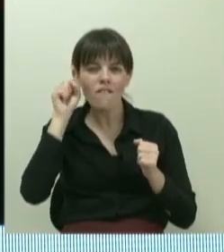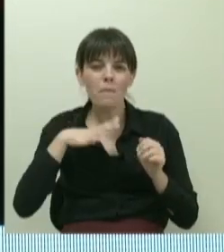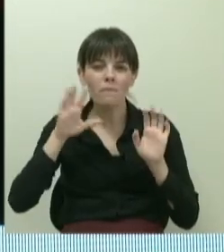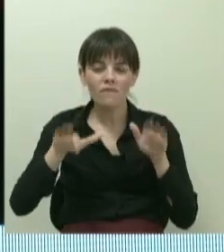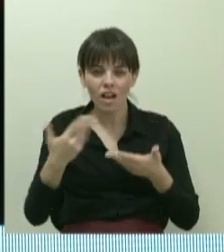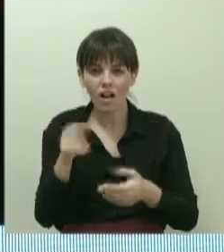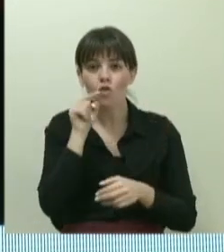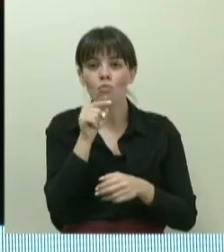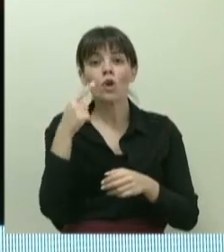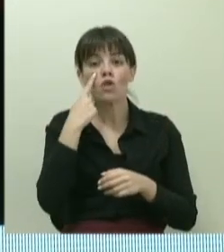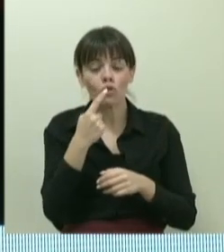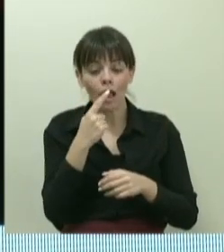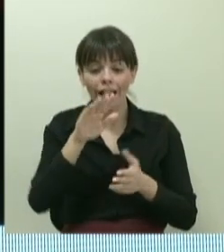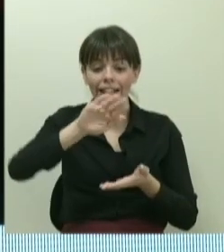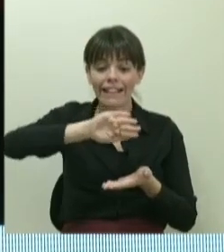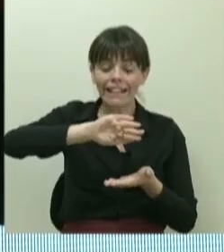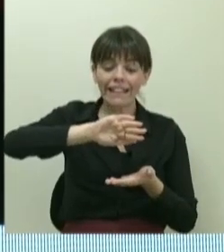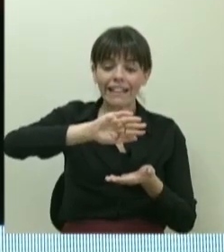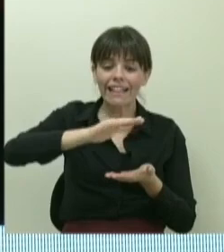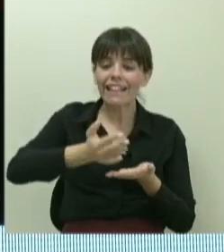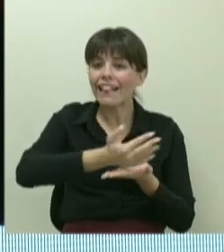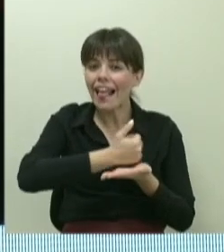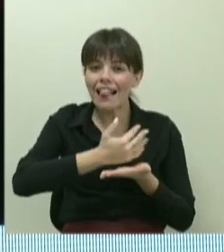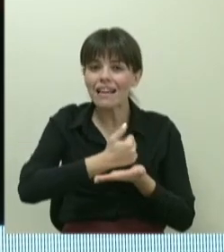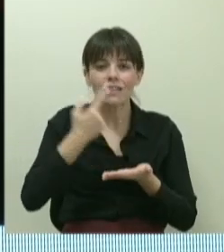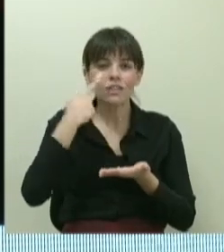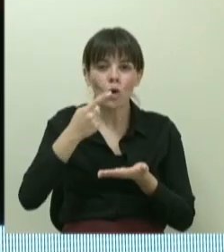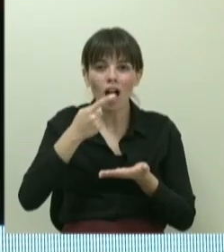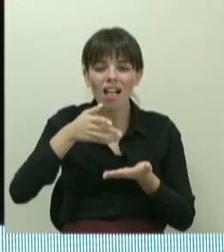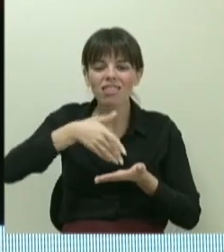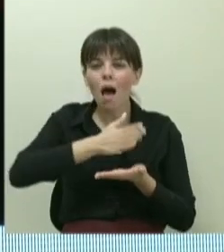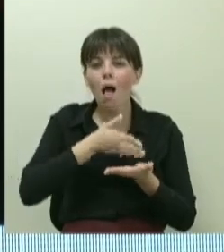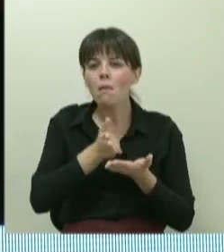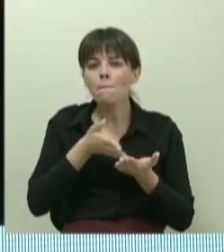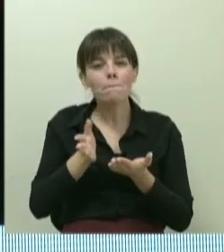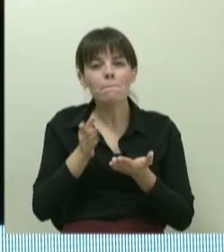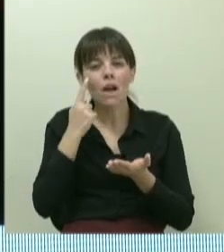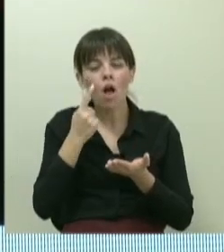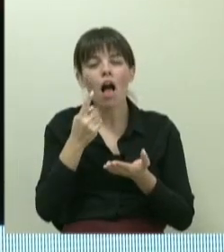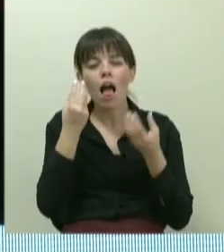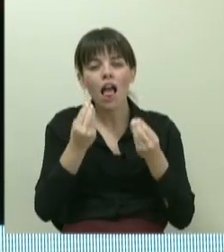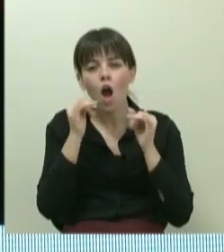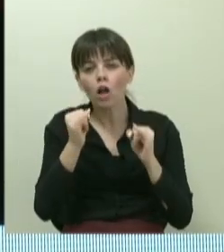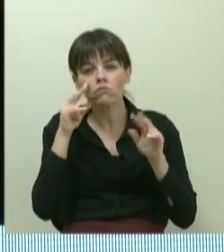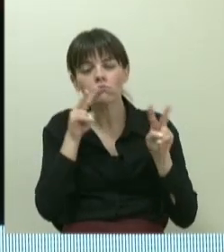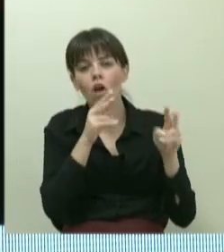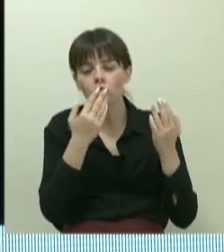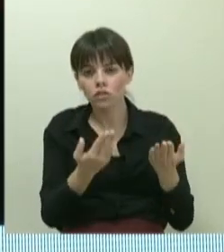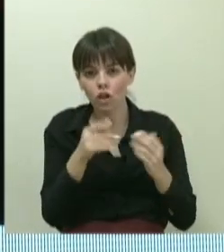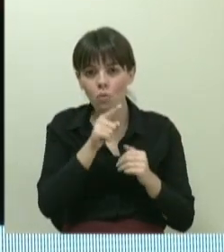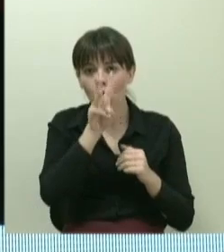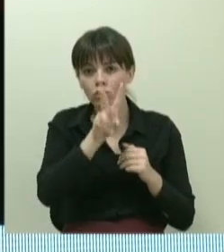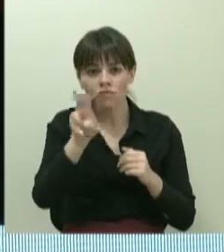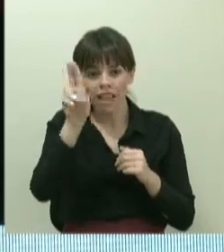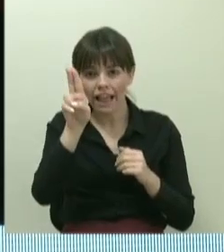Gini, gelir dağılımındaki iyi ya da kötüyü gösterir. Bu